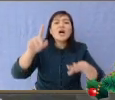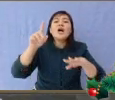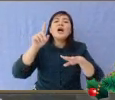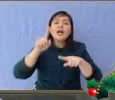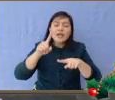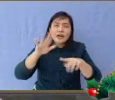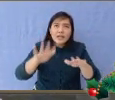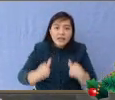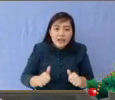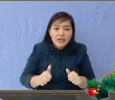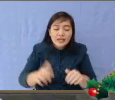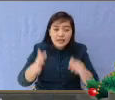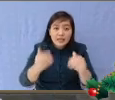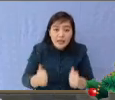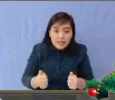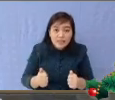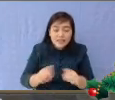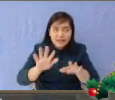Diyos.